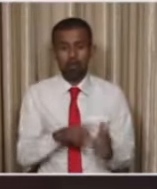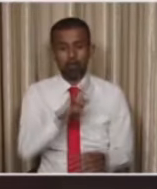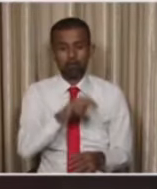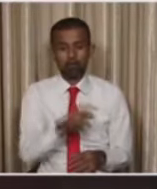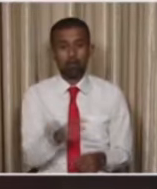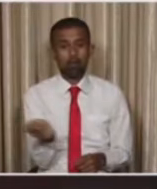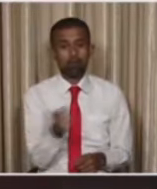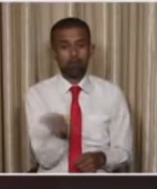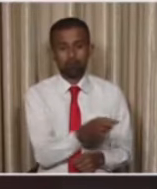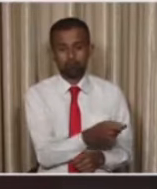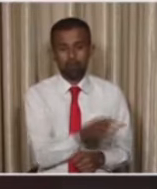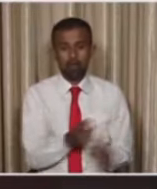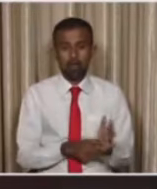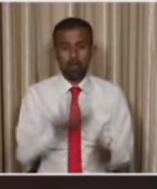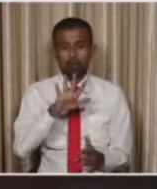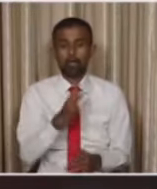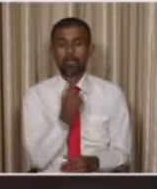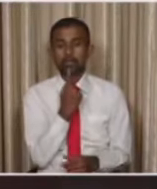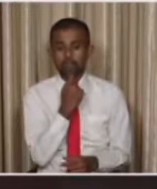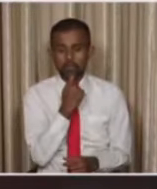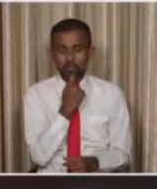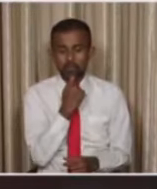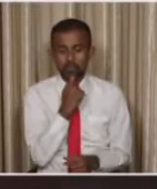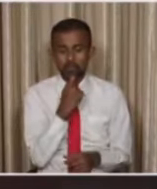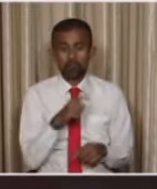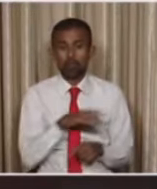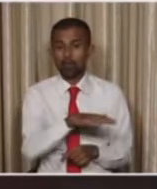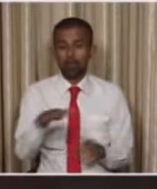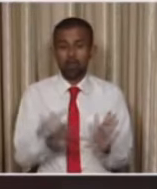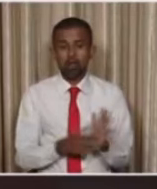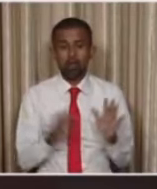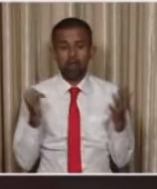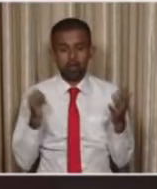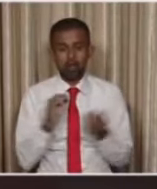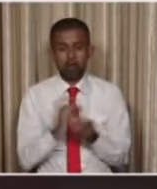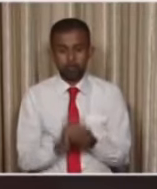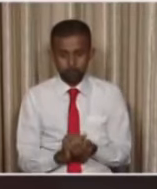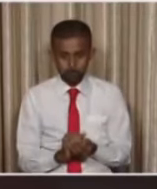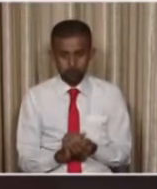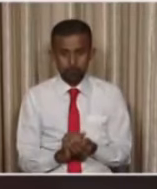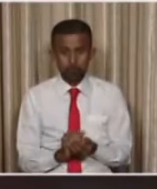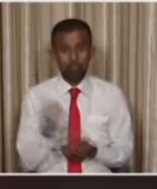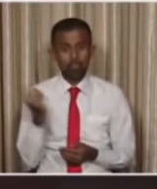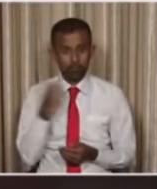කුමුරු, 105ක් තේ. මේ විදිහට වගා කළ හැටි ඉඩම් 160ක් තියෙනවා. මේගොල්ලෝ කීයදට